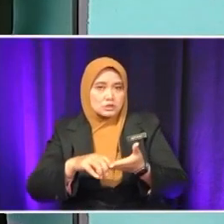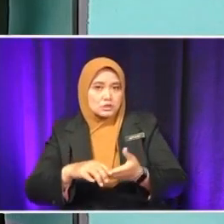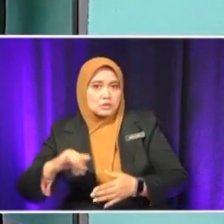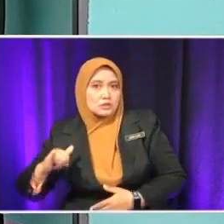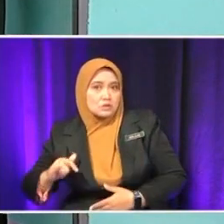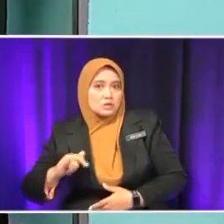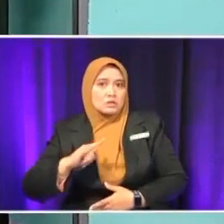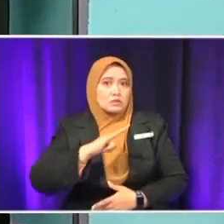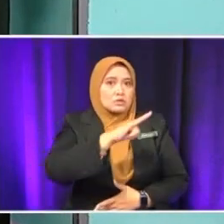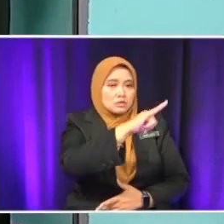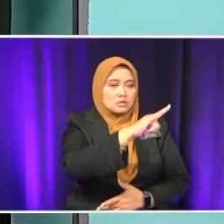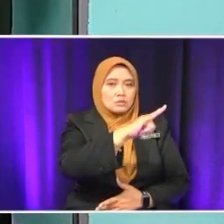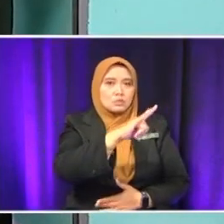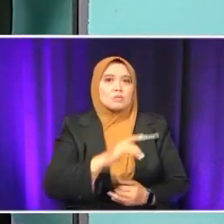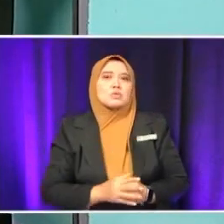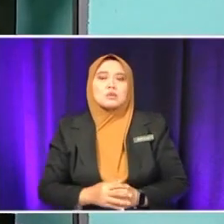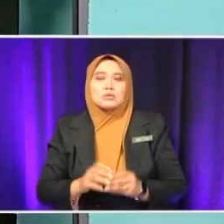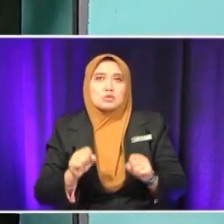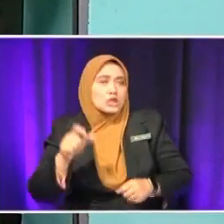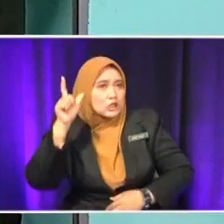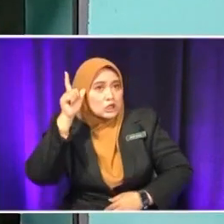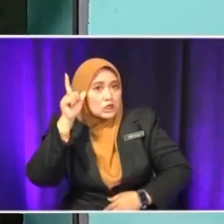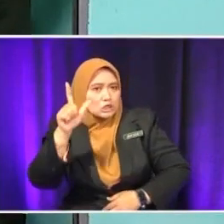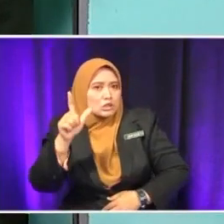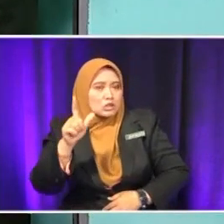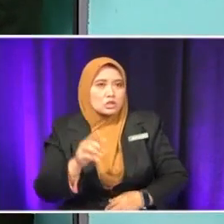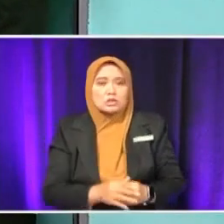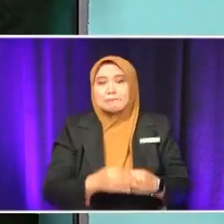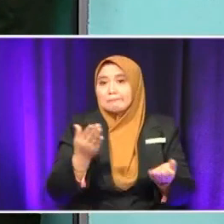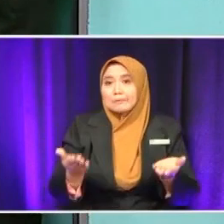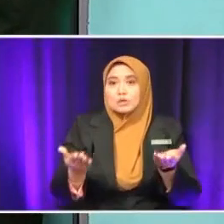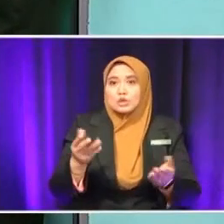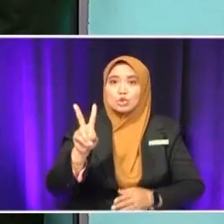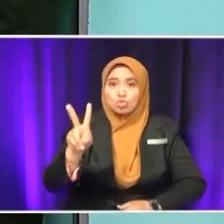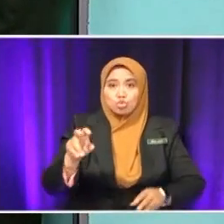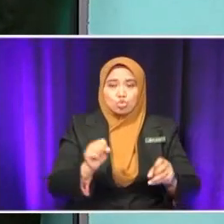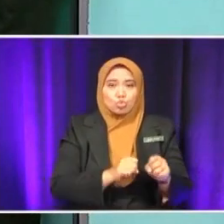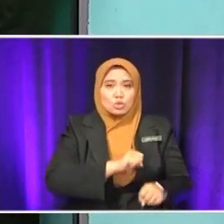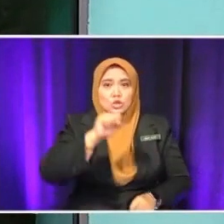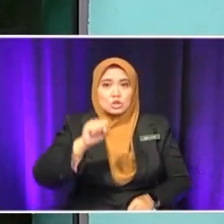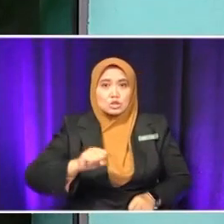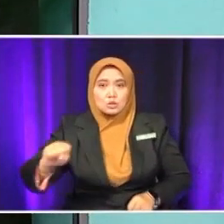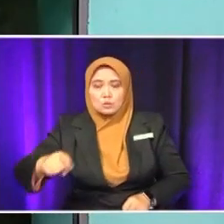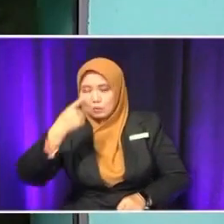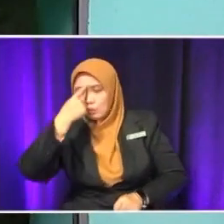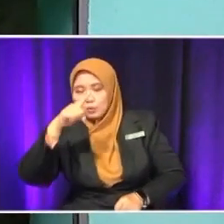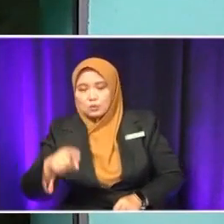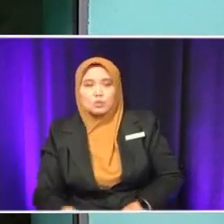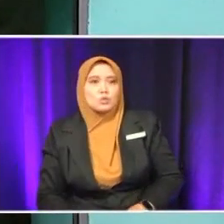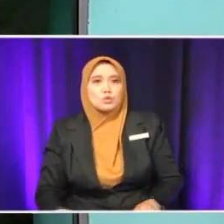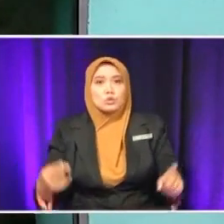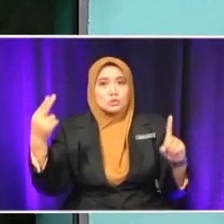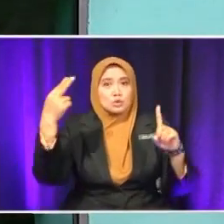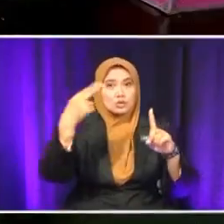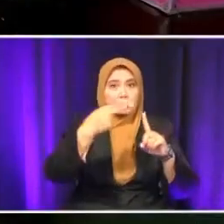B menawarkan harga RM250. Jadi kita akan buat perbandingan di antara dua syarikat untuk hala yang sama.